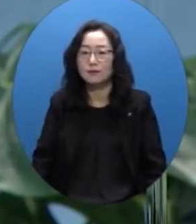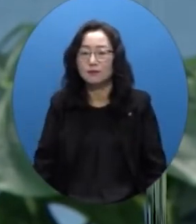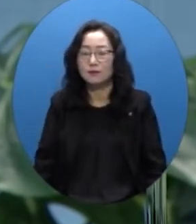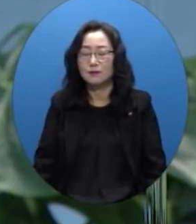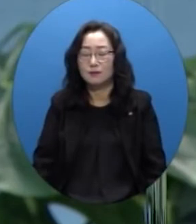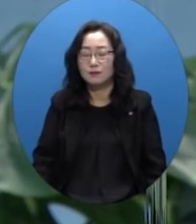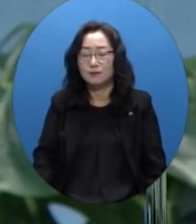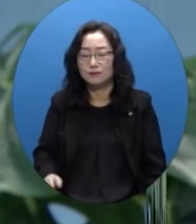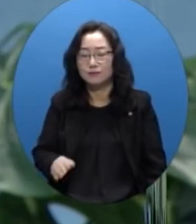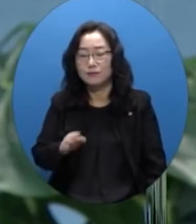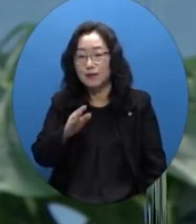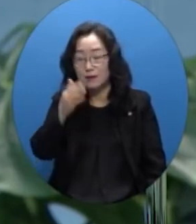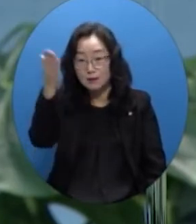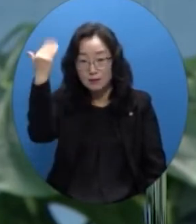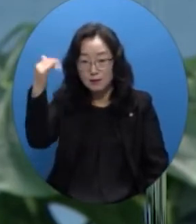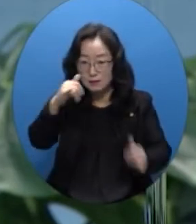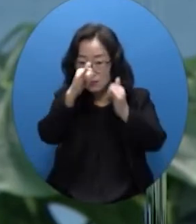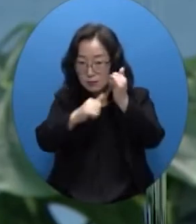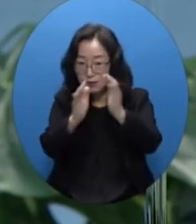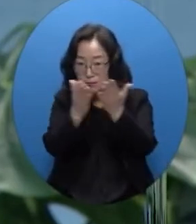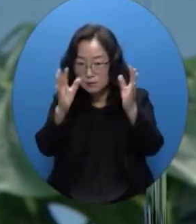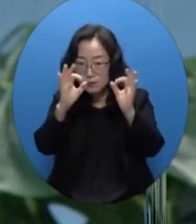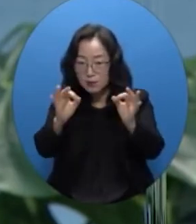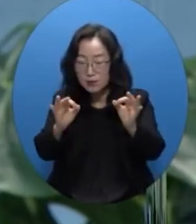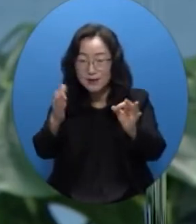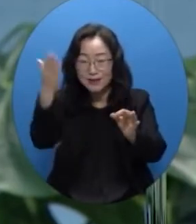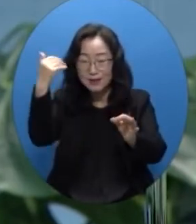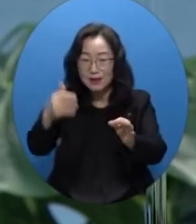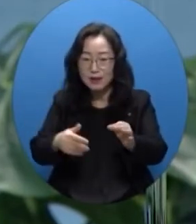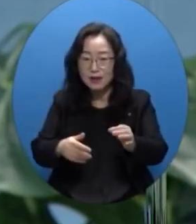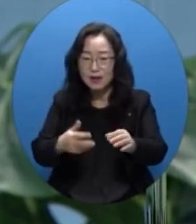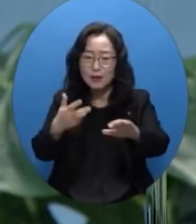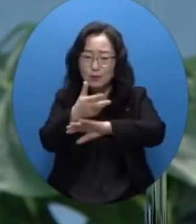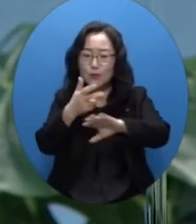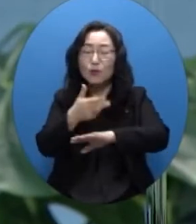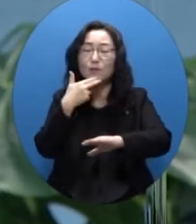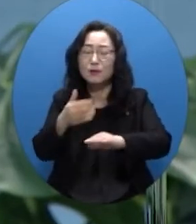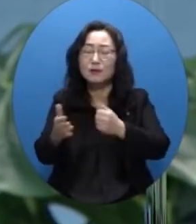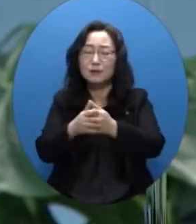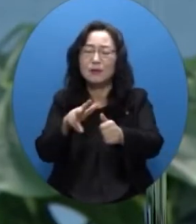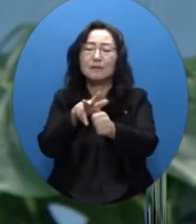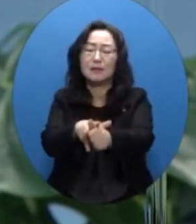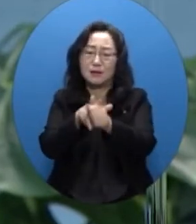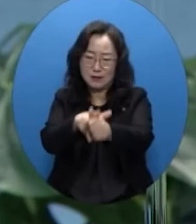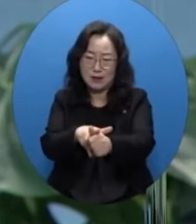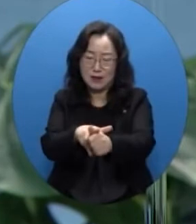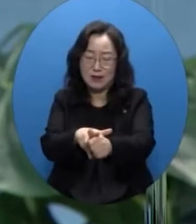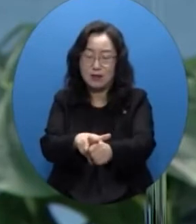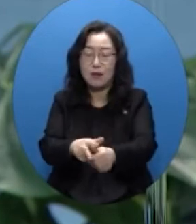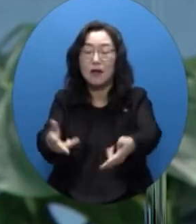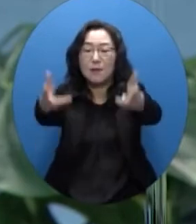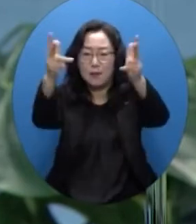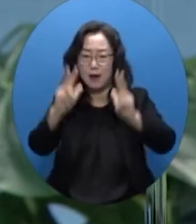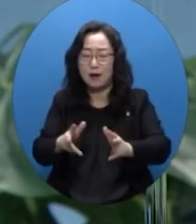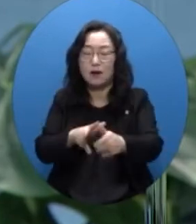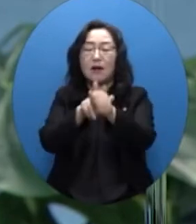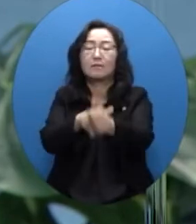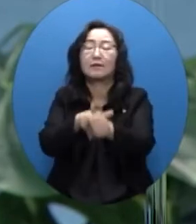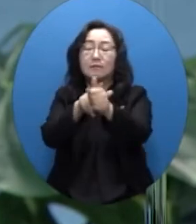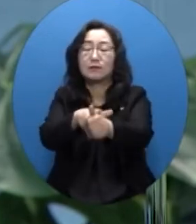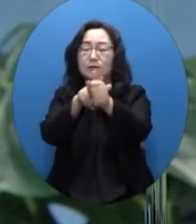그 기록을 보면 그 당시 그도 우산이 없어서 말을 타고 났는데 말이에요 마 다리를 꼰다 무슨일이